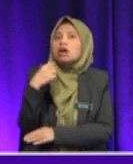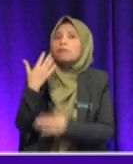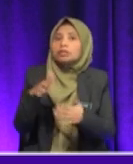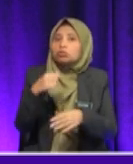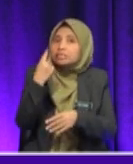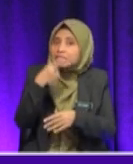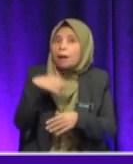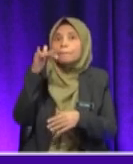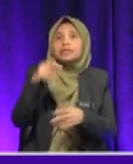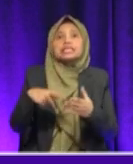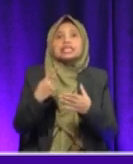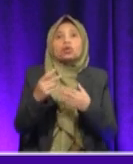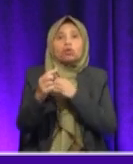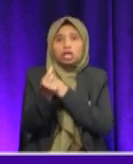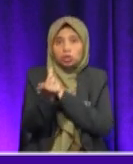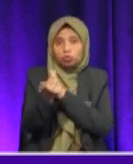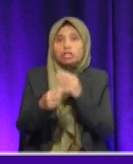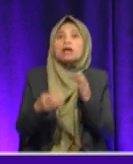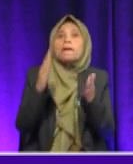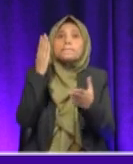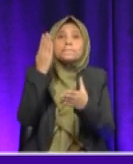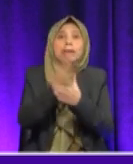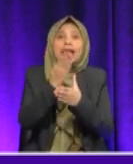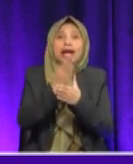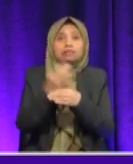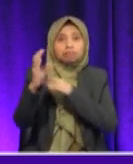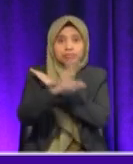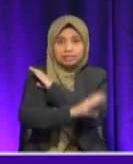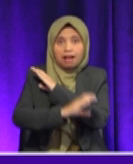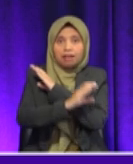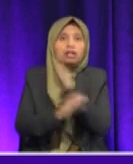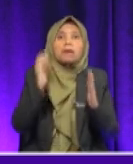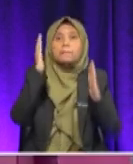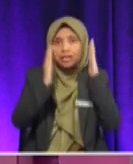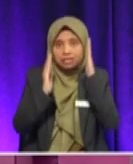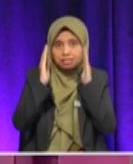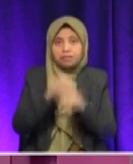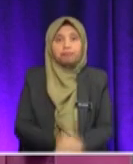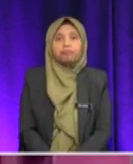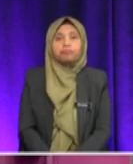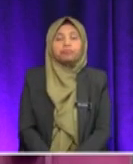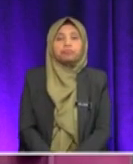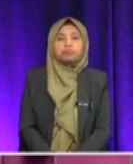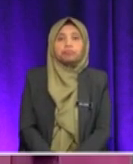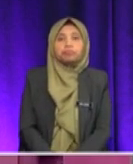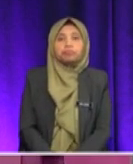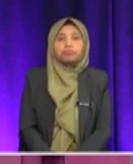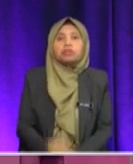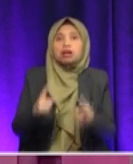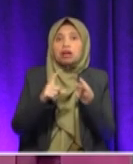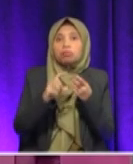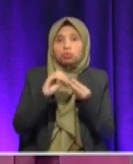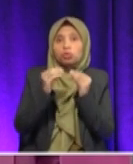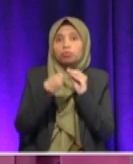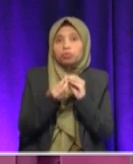keluarkan duit dah tentu Bank Negara Malaysia Oke Baik saya teruskan Slayer senja adalah berkaitan